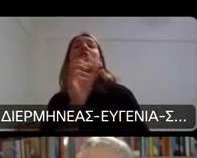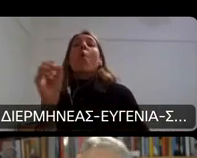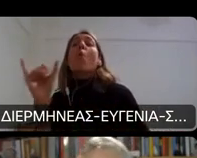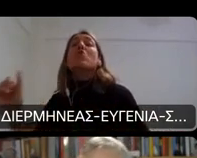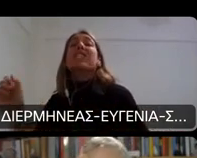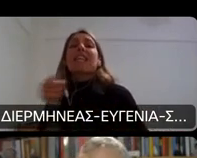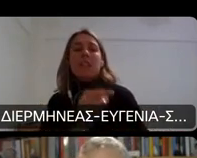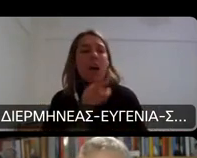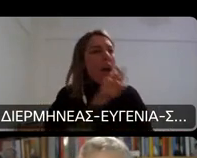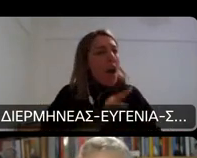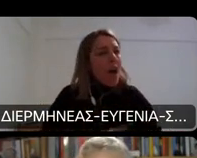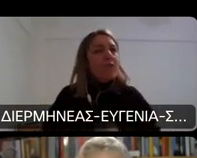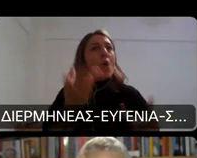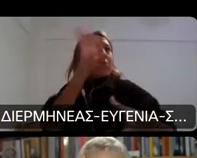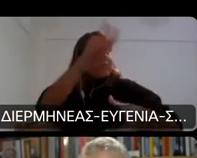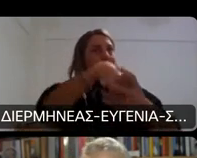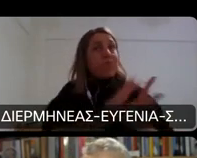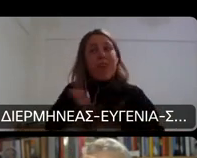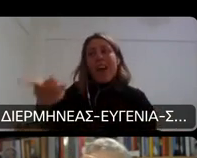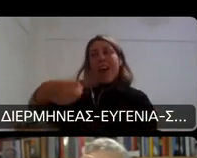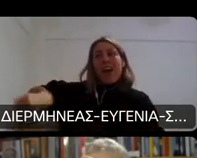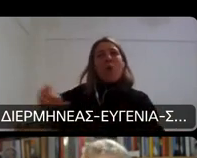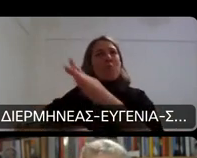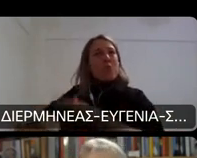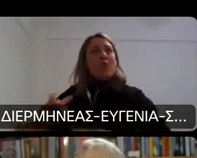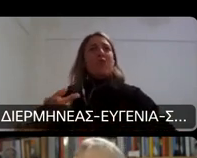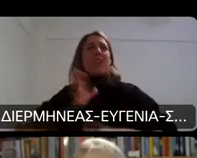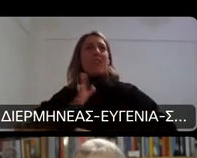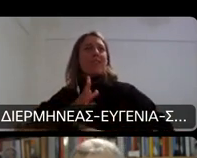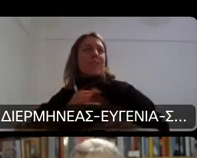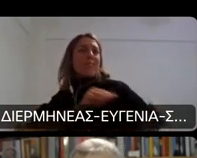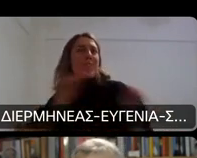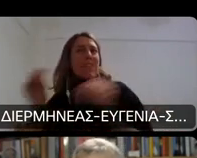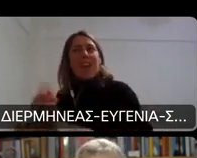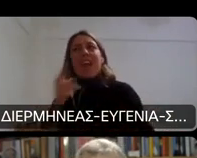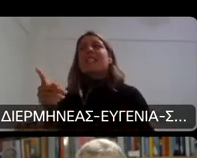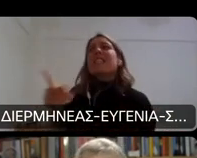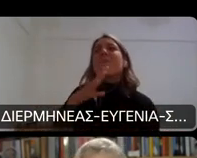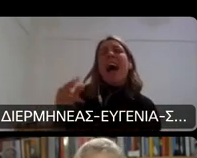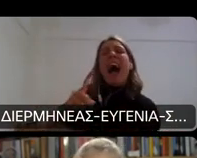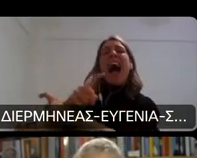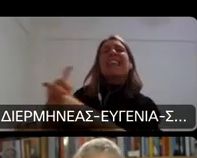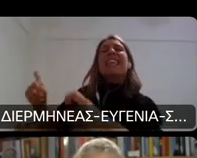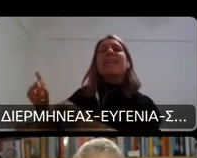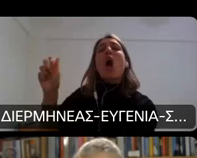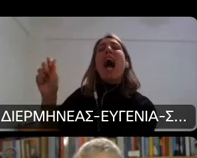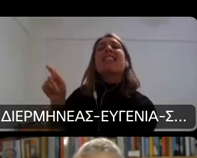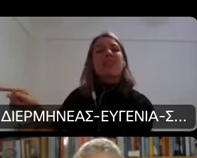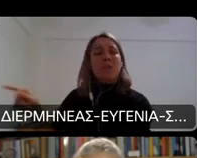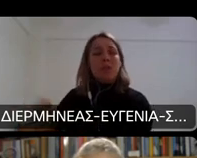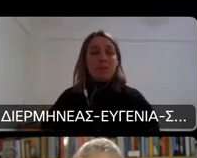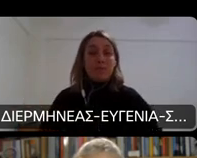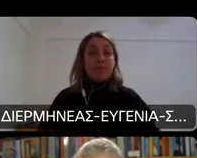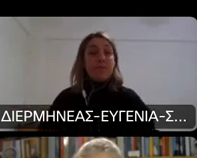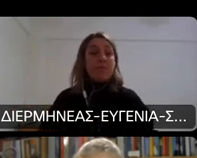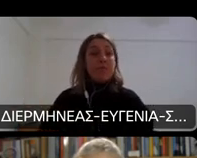αφομοιωτικές ενέργειες με αντικείμενο τους μετανάστες και τους πρόσφυγες, χωρίς ρητή αναφορά πάντα στο υποκείμενο της ενέργειας. Στέκομαι επίσης και